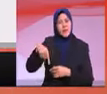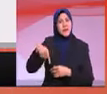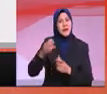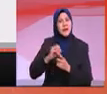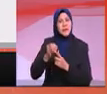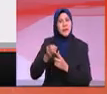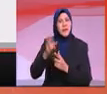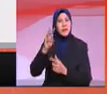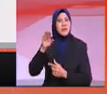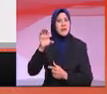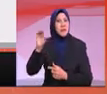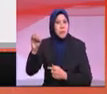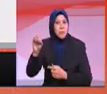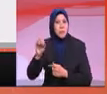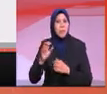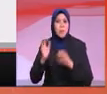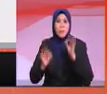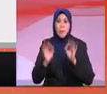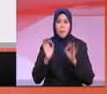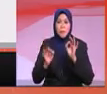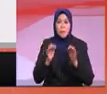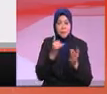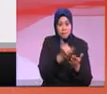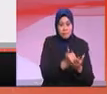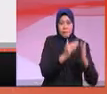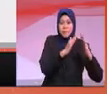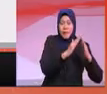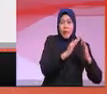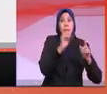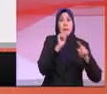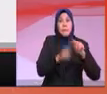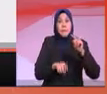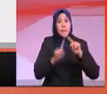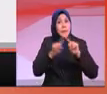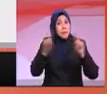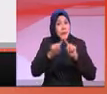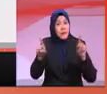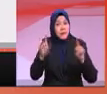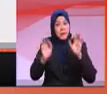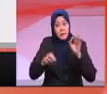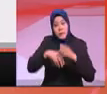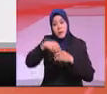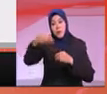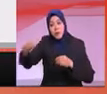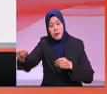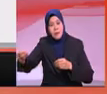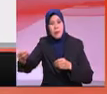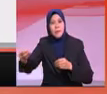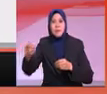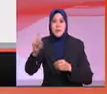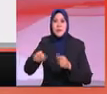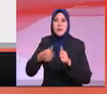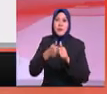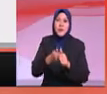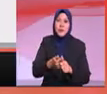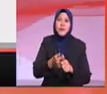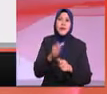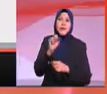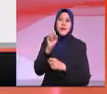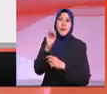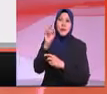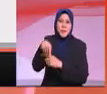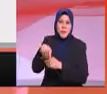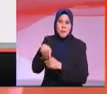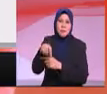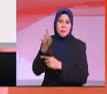ataupun MCO kalau kita duduk di rumah. Tapi sebab kita ada pergerakan dan kita kena patuh pada MCO, SOP